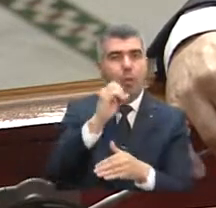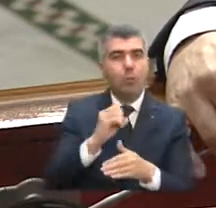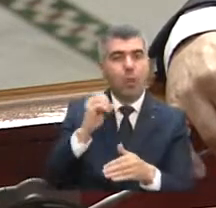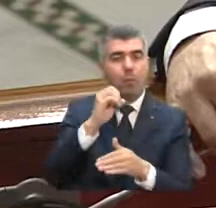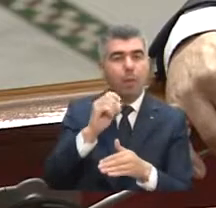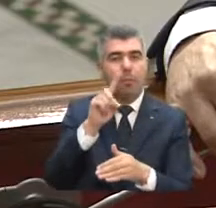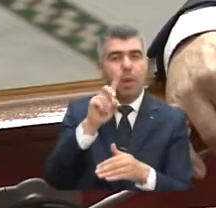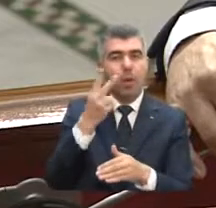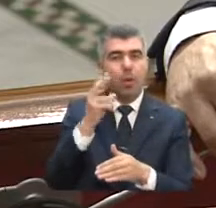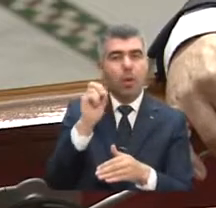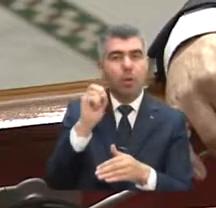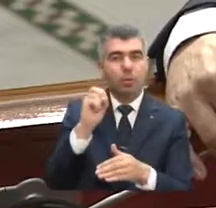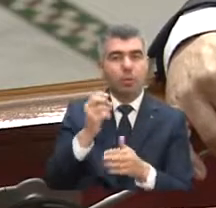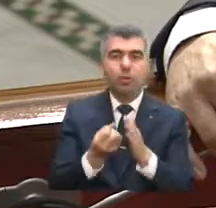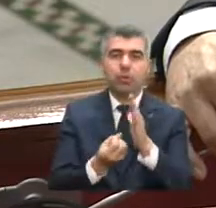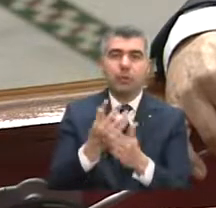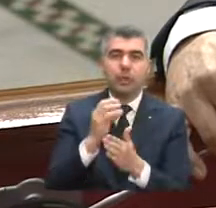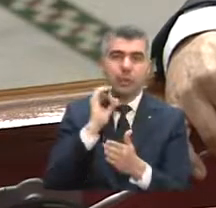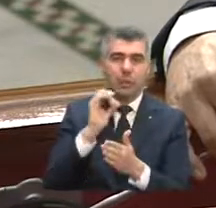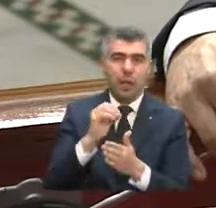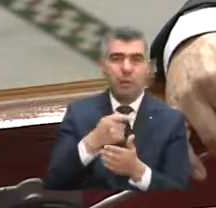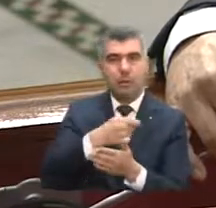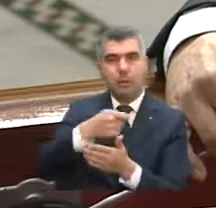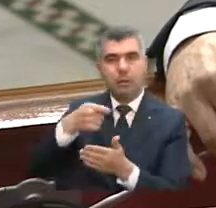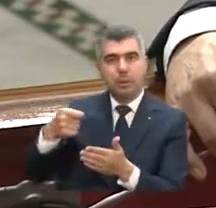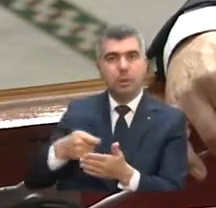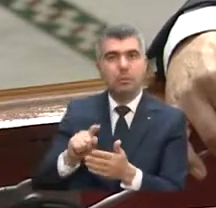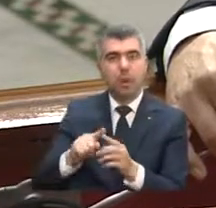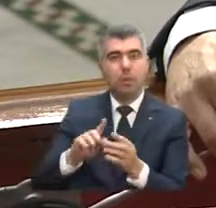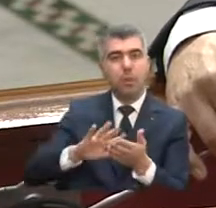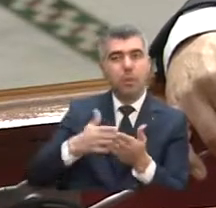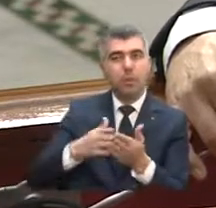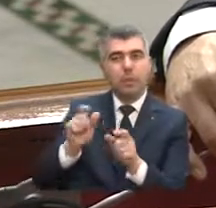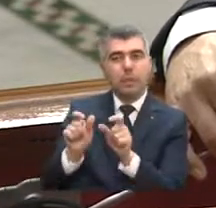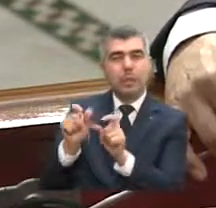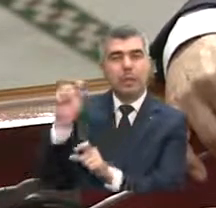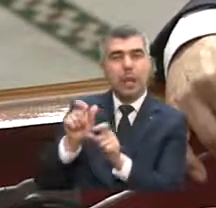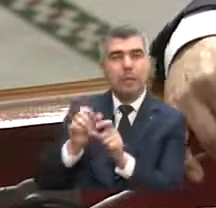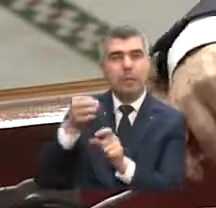120 رادار محمول من الجيل الجديد، كل هذا سهرا على سلامه المواطنين. شكرا.